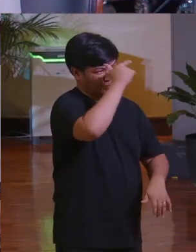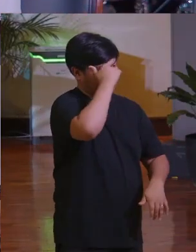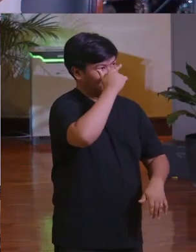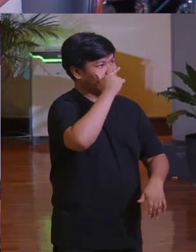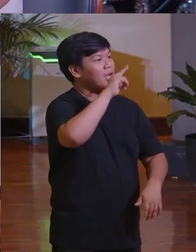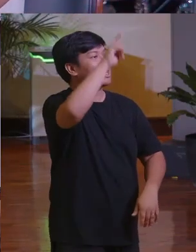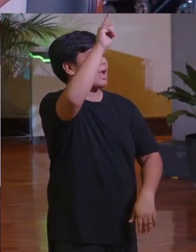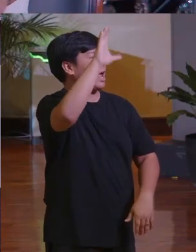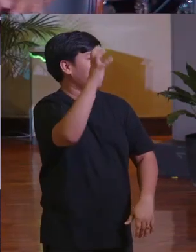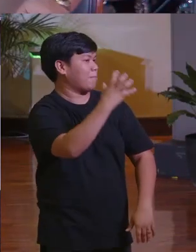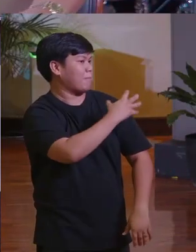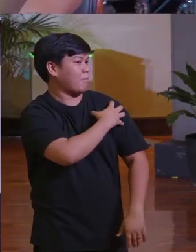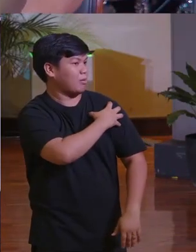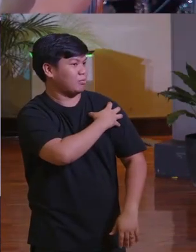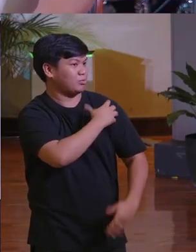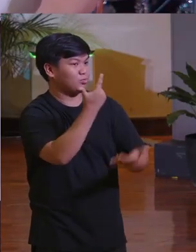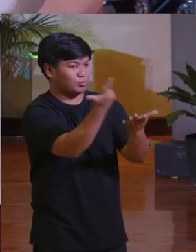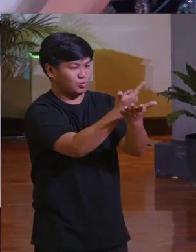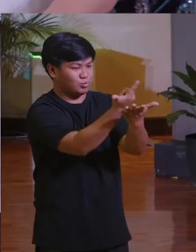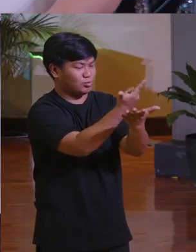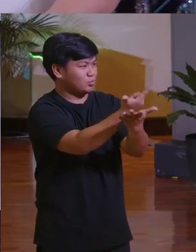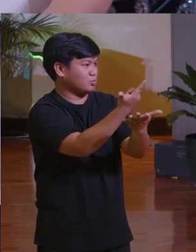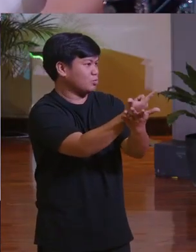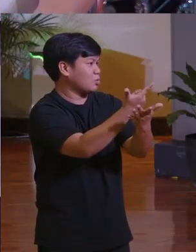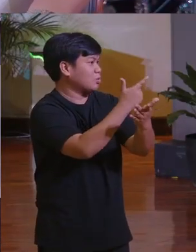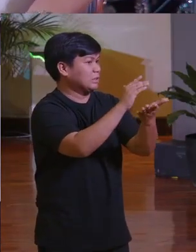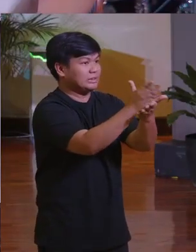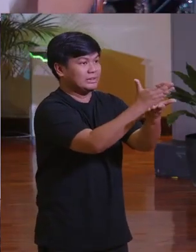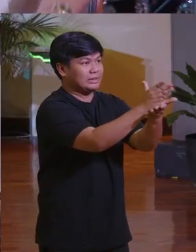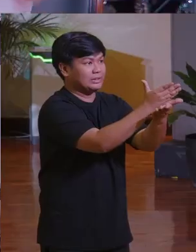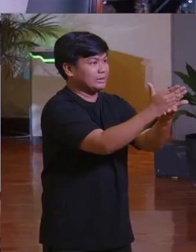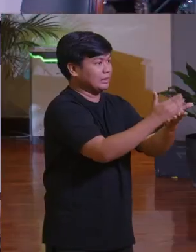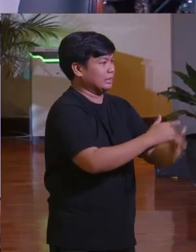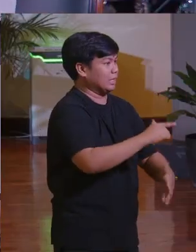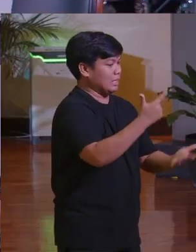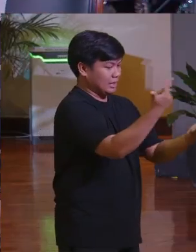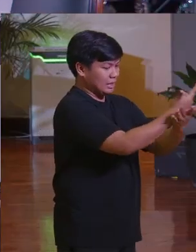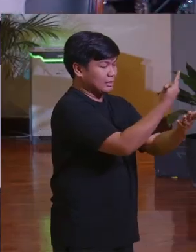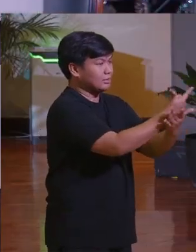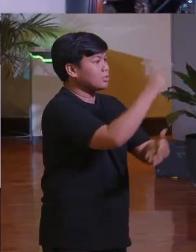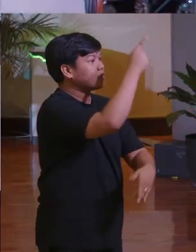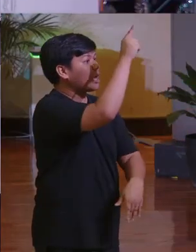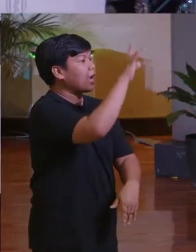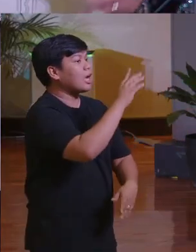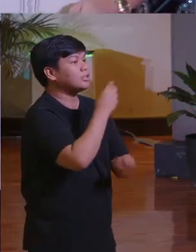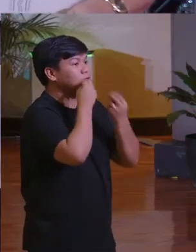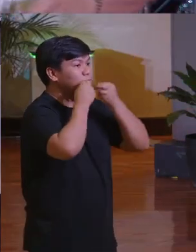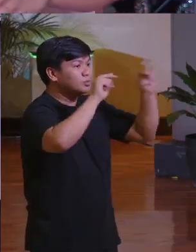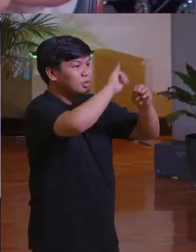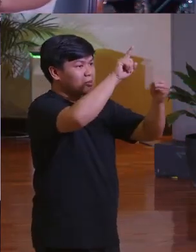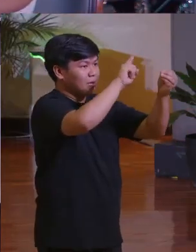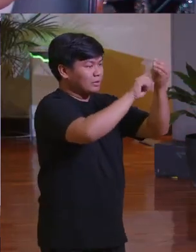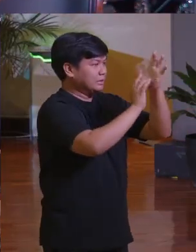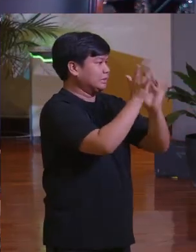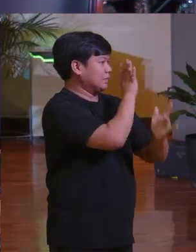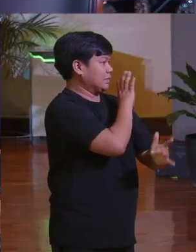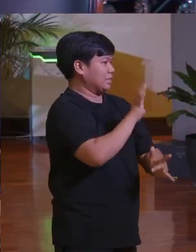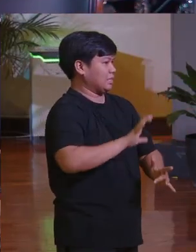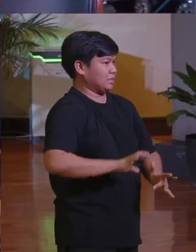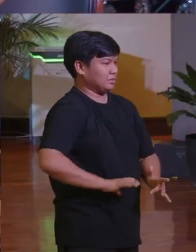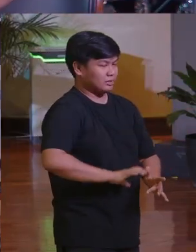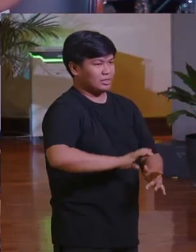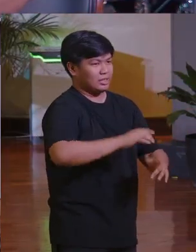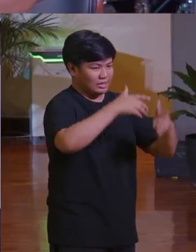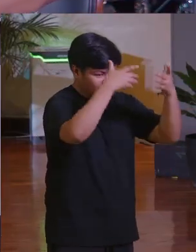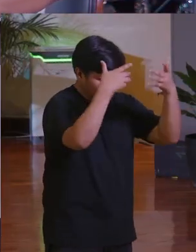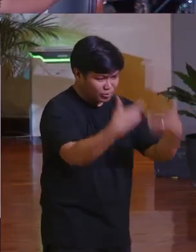the power of God. Alin? Yung gospel. Yung gospel, yung balita tungkol kay Jesus at sa